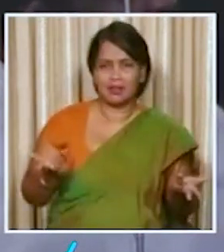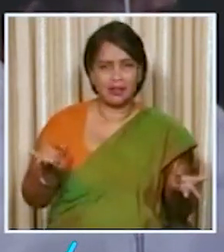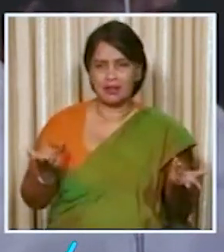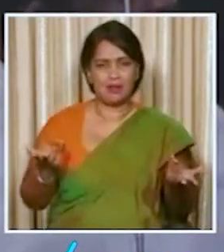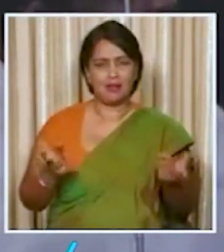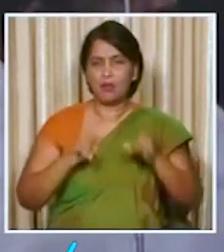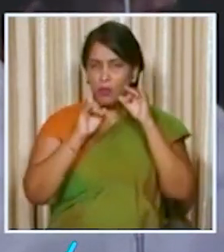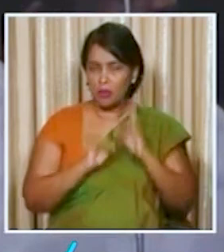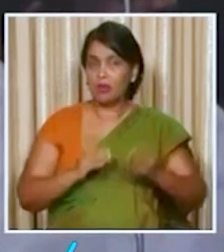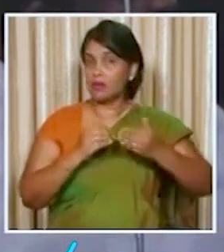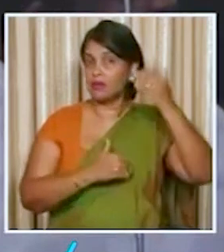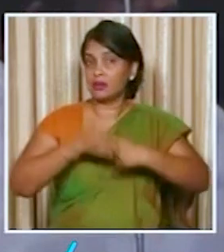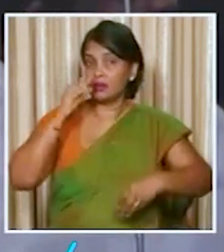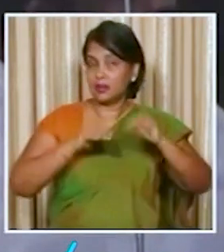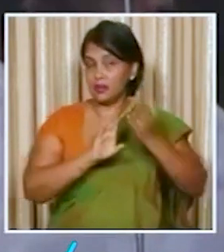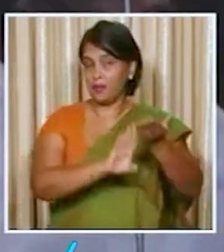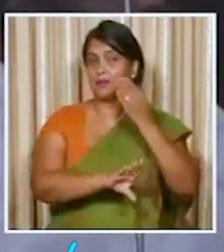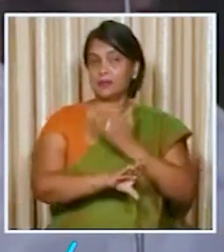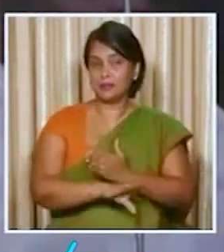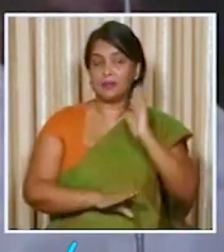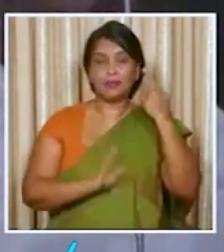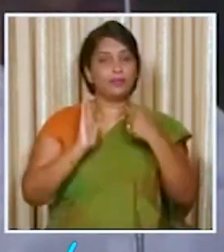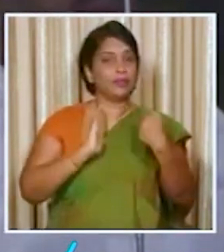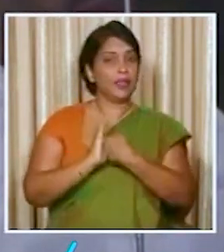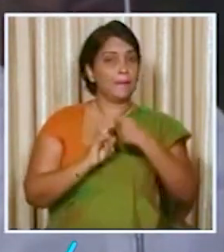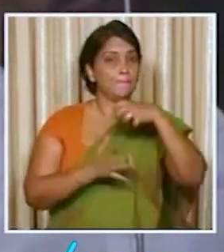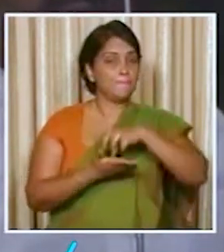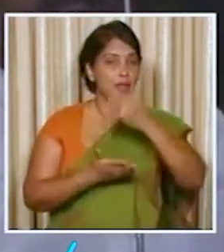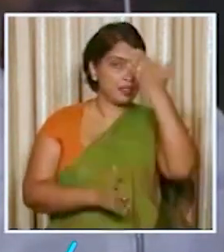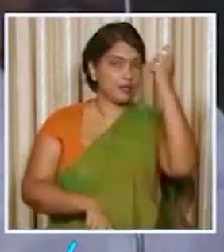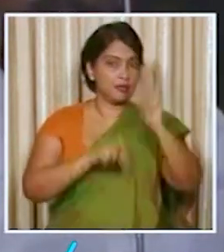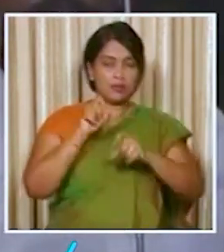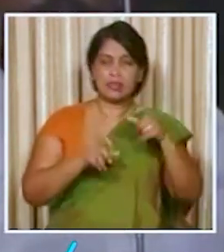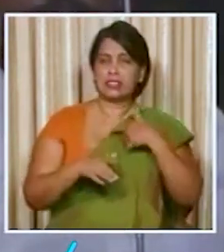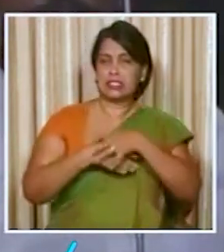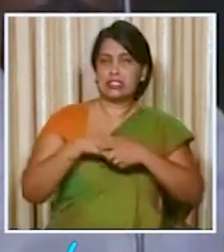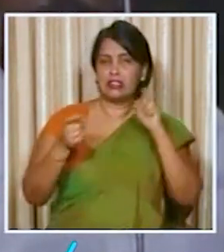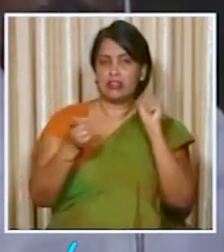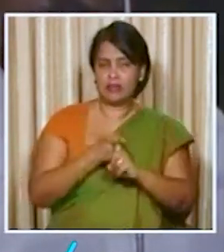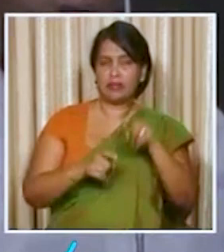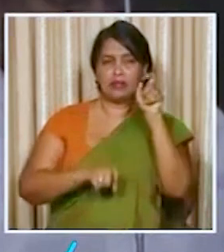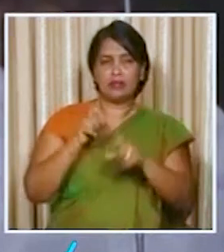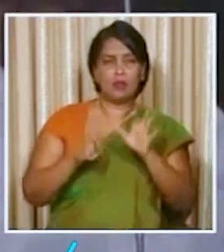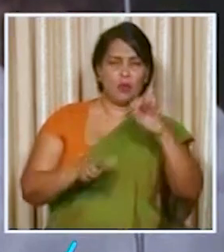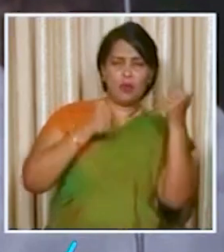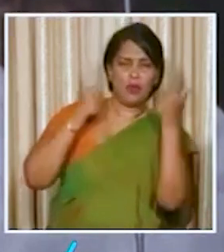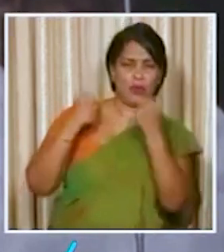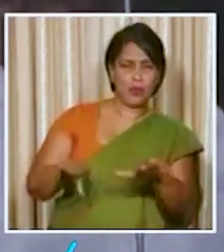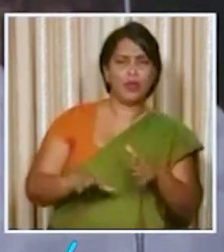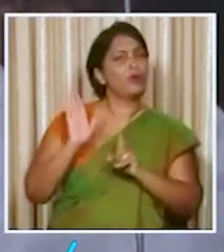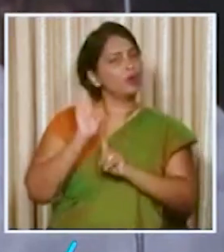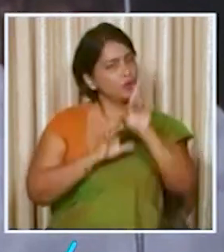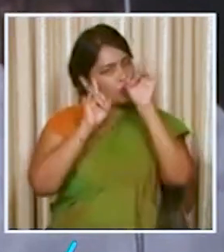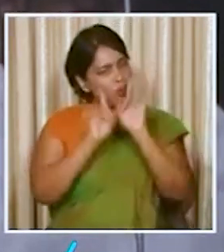මේ හදන්නේ මේ ඉදිරි මැතිවරණයට කලින් විශේෂයෙන්ම නැගෙනහිර පළාතේ දෙමළ ජනතාව දැන් මේ ජාතිවාදී දේශපාලඥයෝ ප්‍රතික්ෂේප කරනවා. උතුරත්